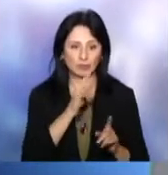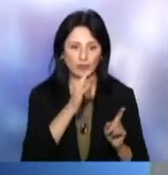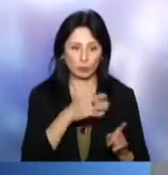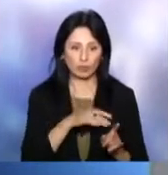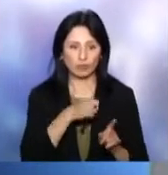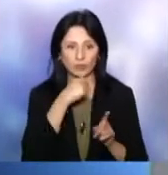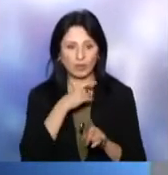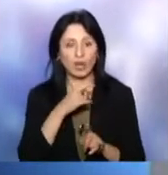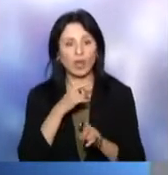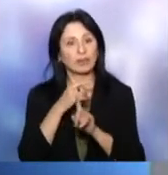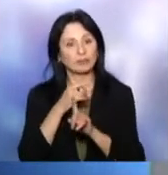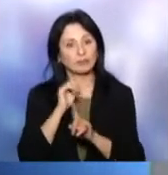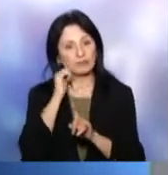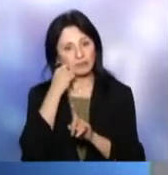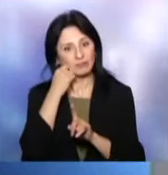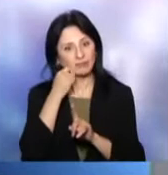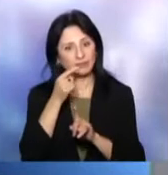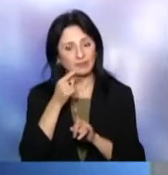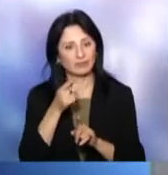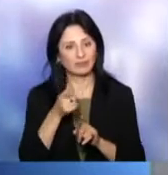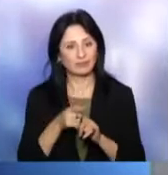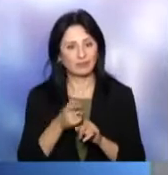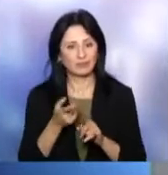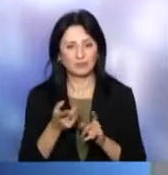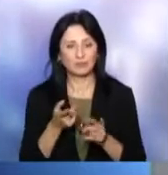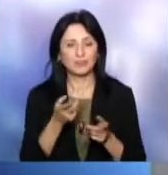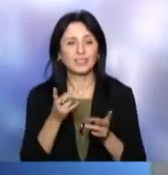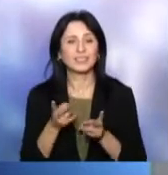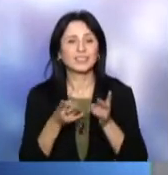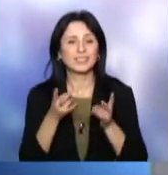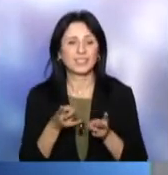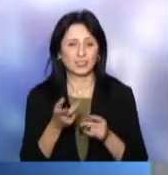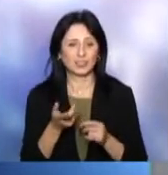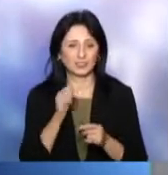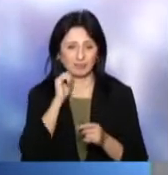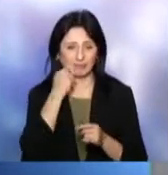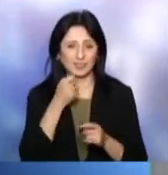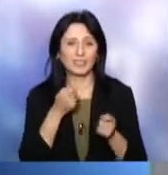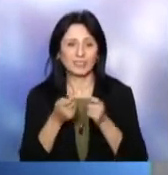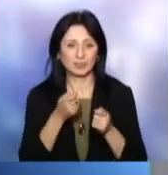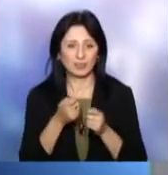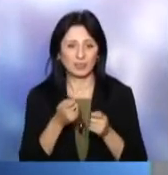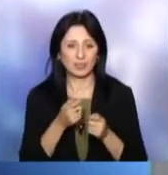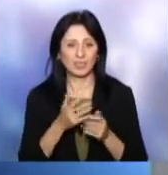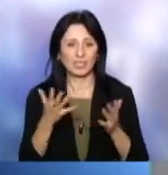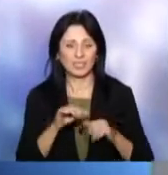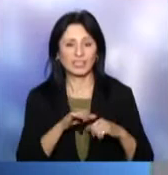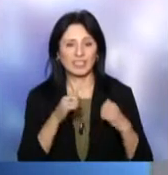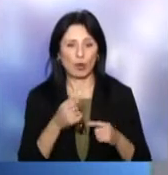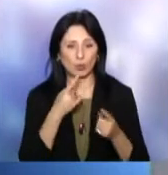ჩემთვის ეს არის განსაკუთრებით სათუთი თემა. აი, მაქსიმალური სიფრთხილით საუბრობ ხოლმე და ძალიან დიდი სიყვარულით, იმიტომ